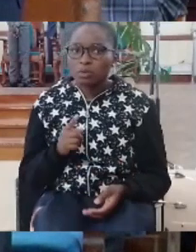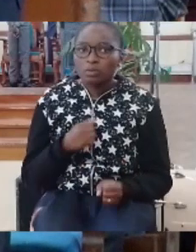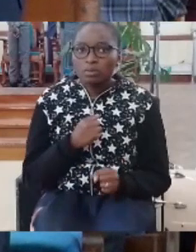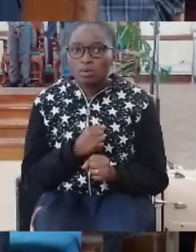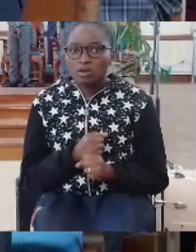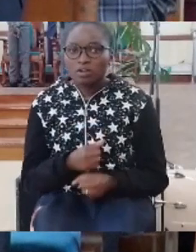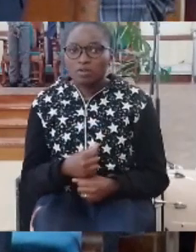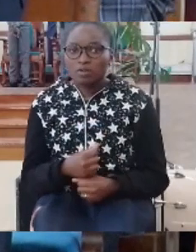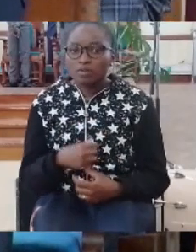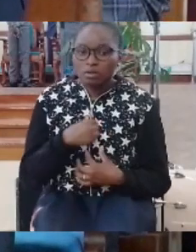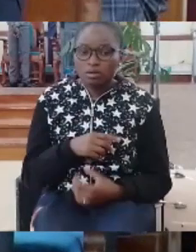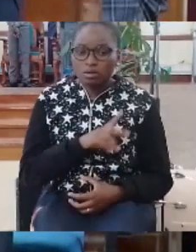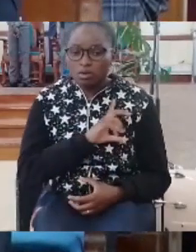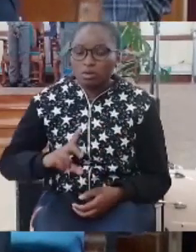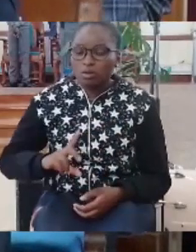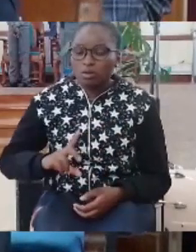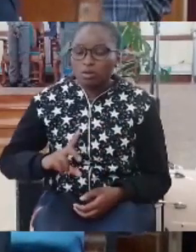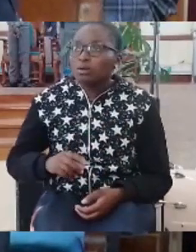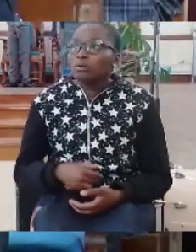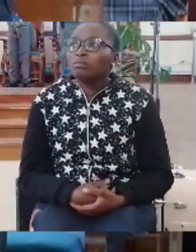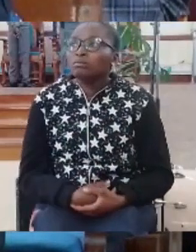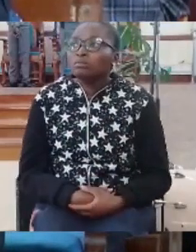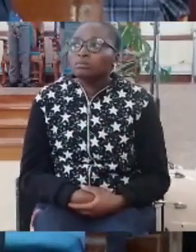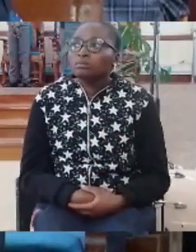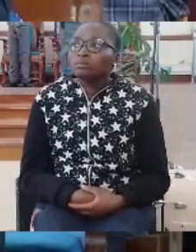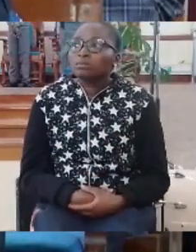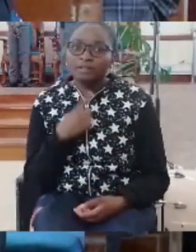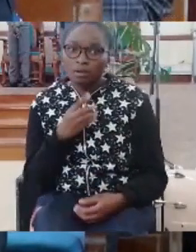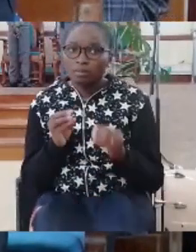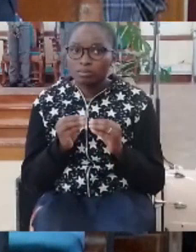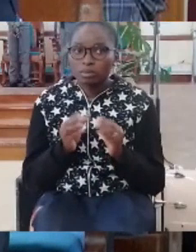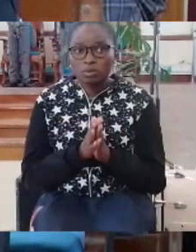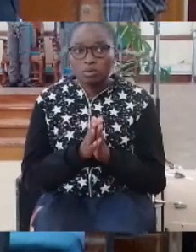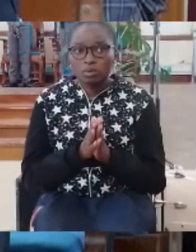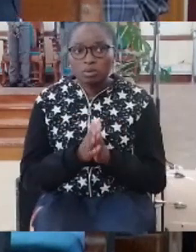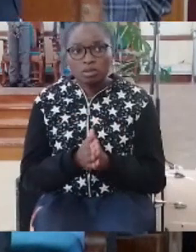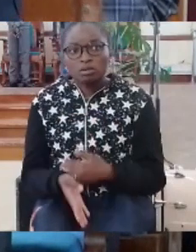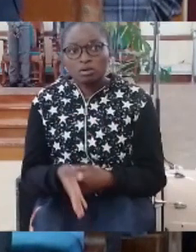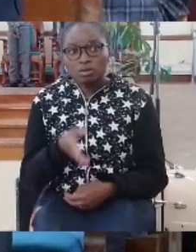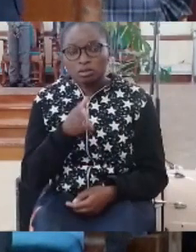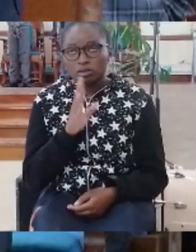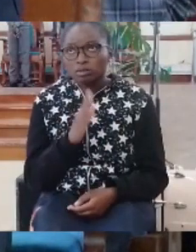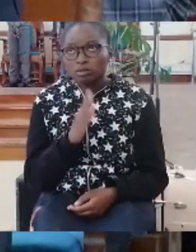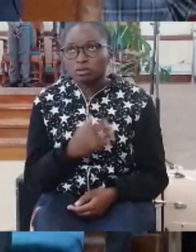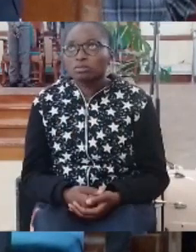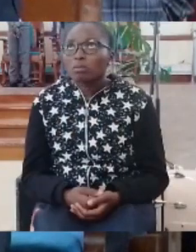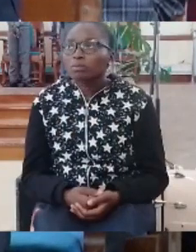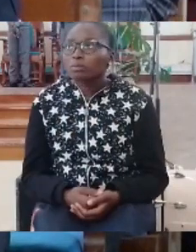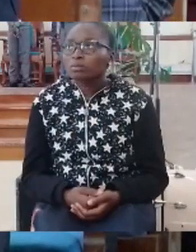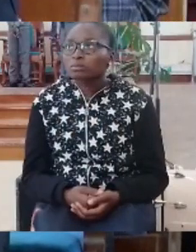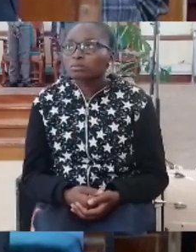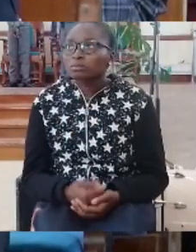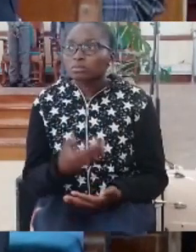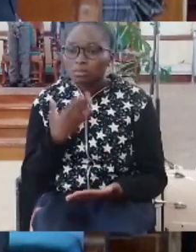ino waika logeke make inoka. Madhi maki ugane mashamane tia na gai. Na niashaje tia metolele hao. Thegio